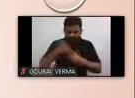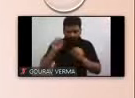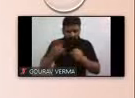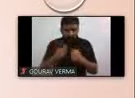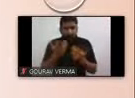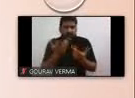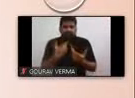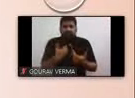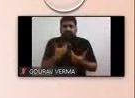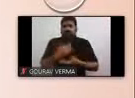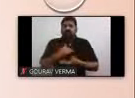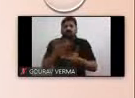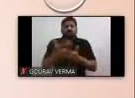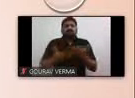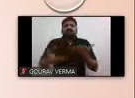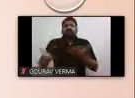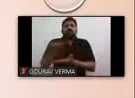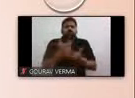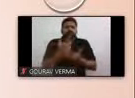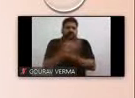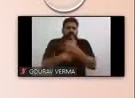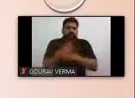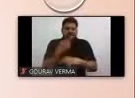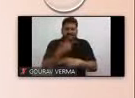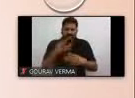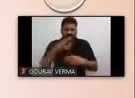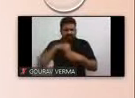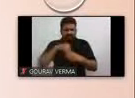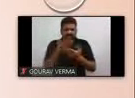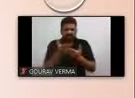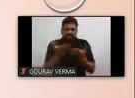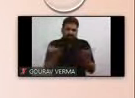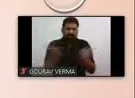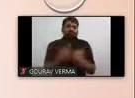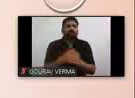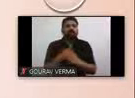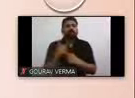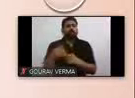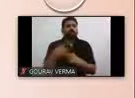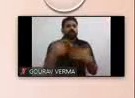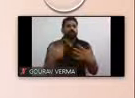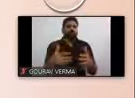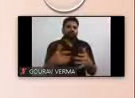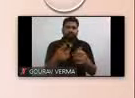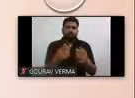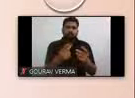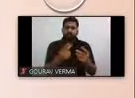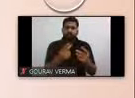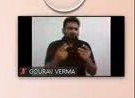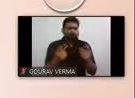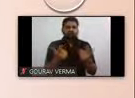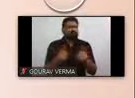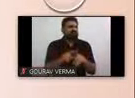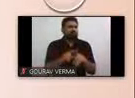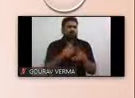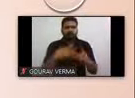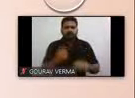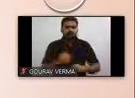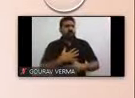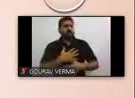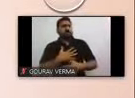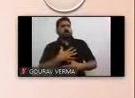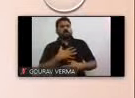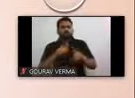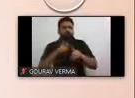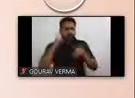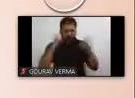हैं मल्टीपल डिसेबल्ड बच्चे, वो बहुत ही जल्दी ओवरवेल्म्ड हो जाते हैं. जब बहुत सी आवाज